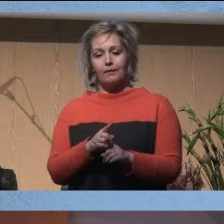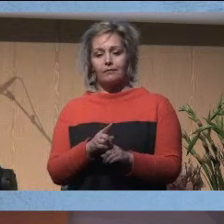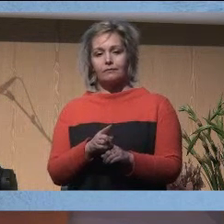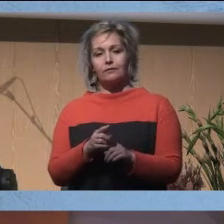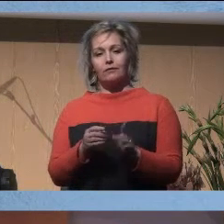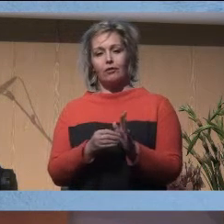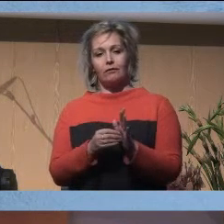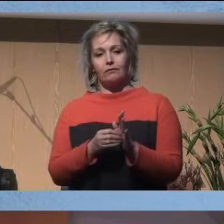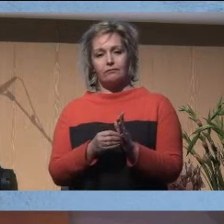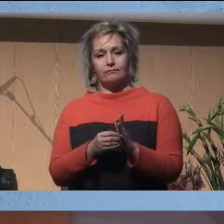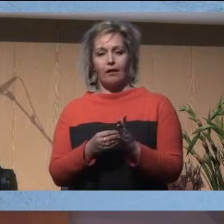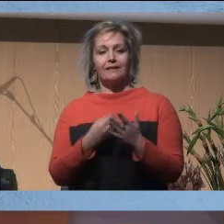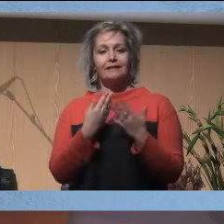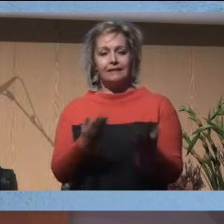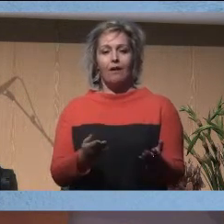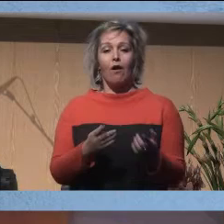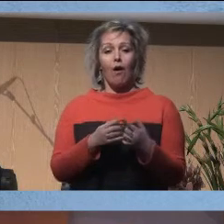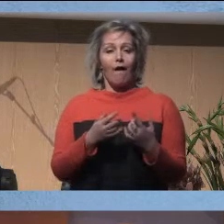omgivelser?